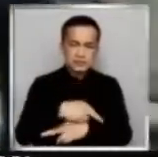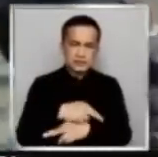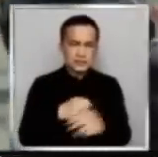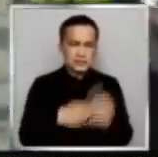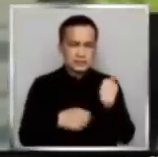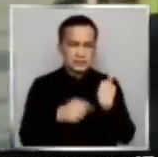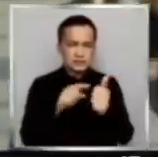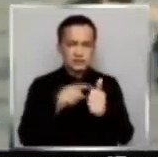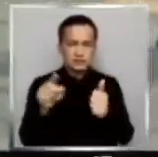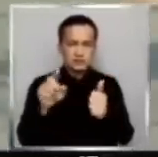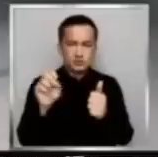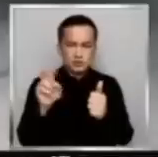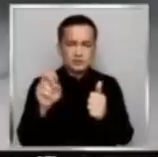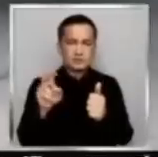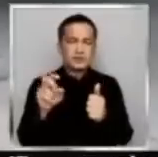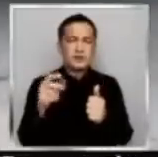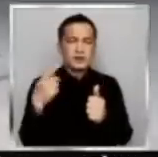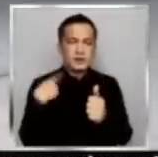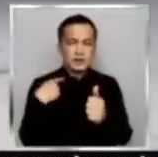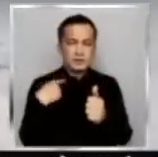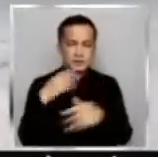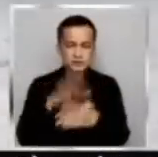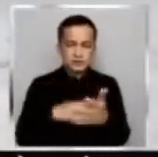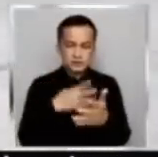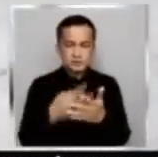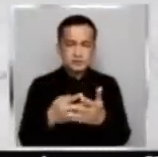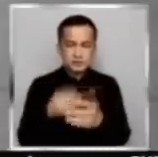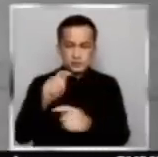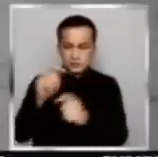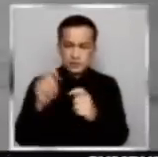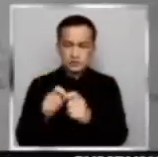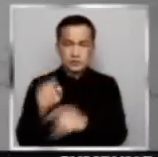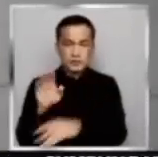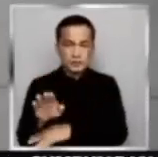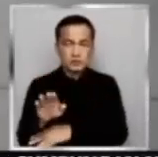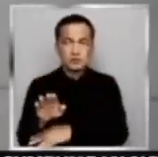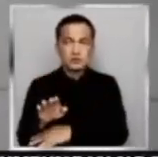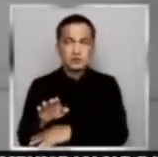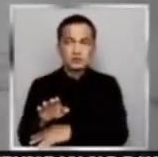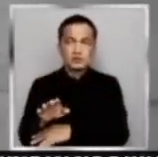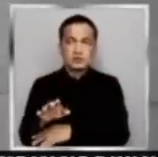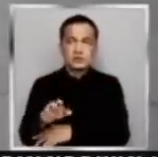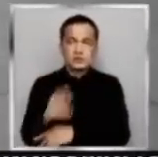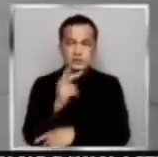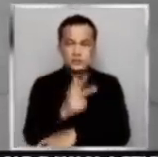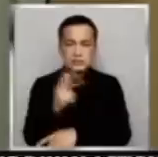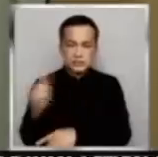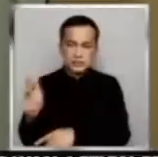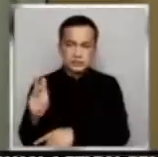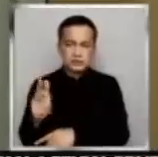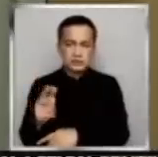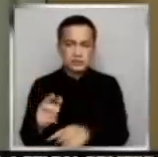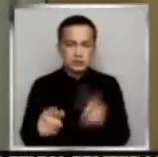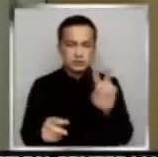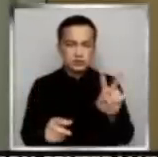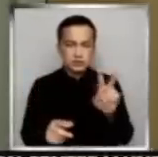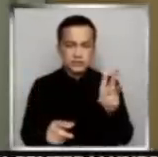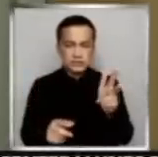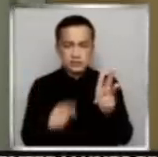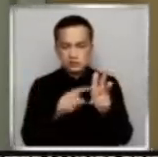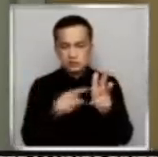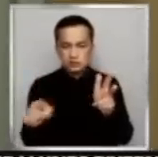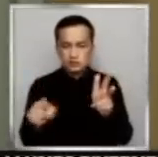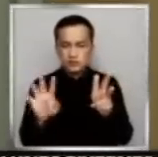naman na sasakto pahapon ay may tig 30 minutes din mula 2:30 p.m. to 4 p.m. May